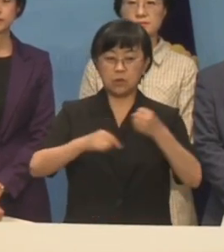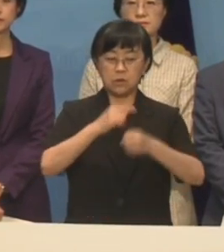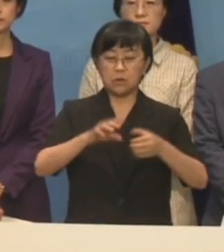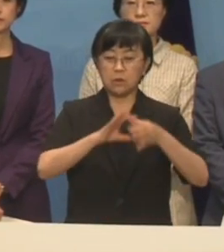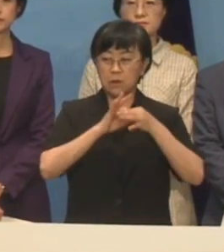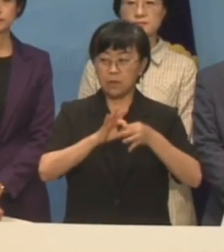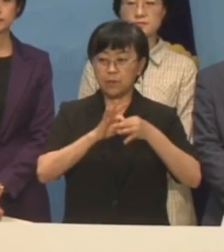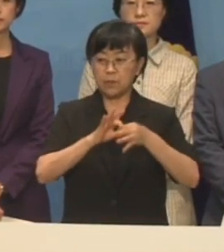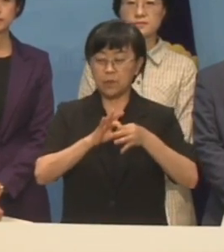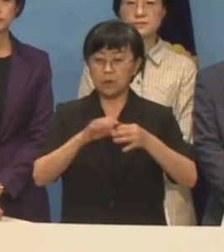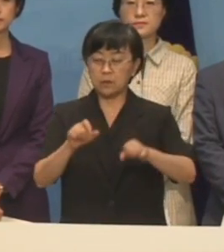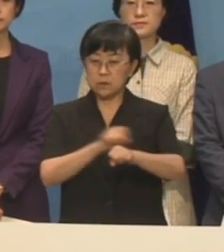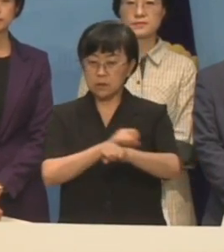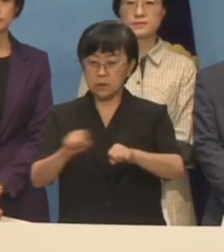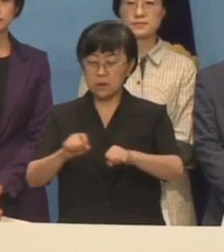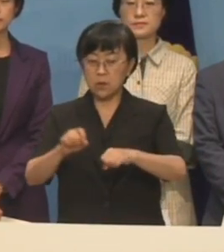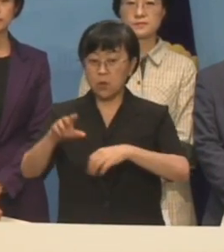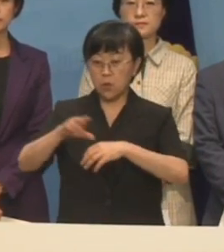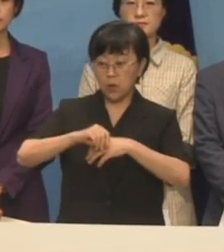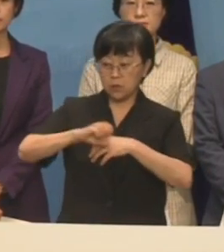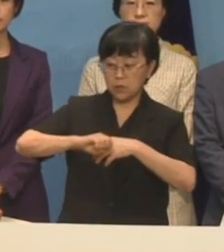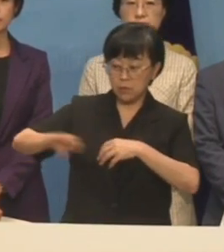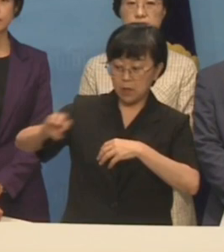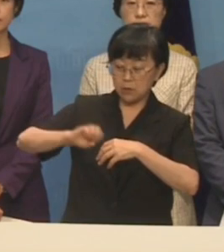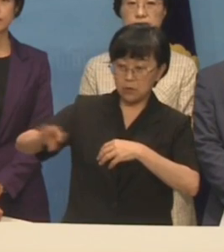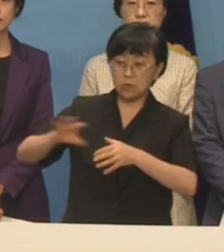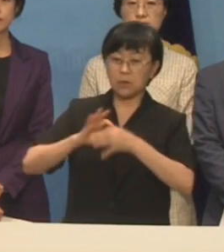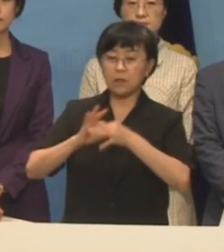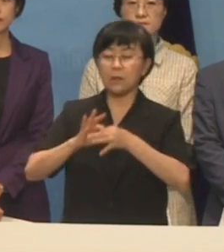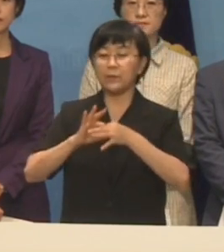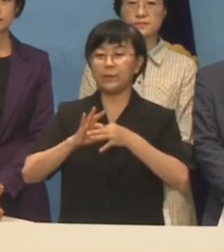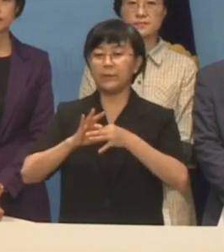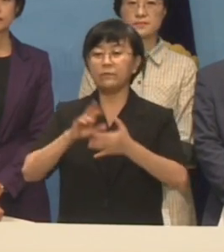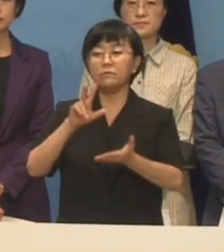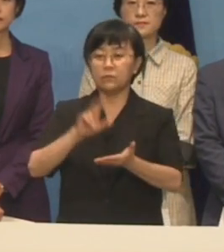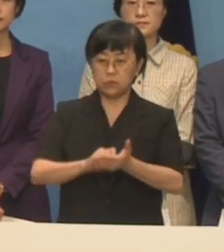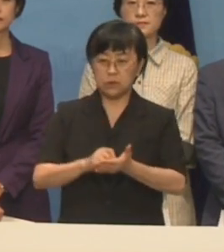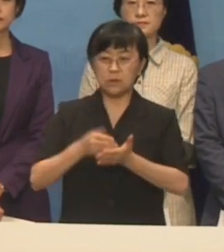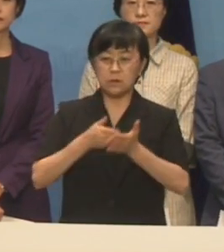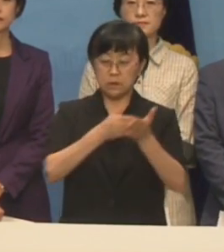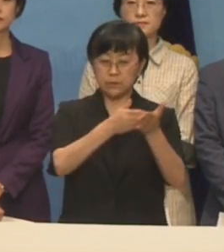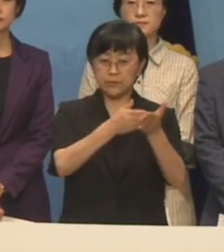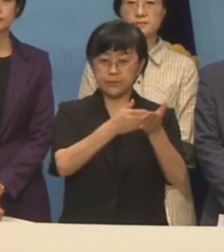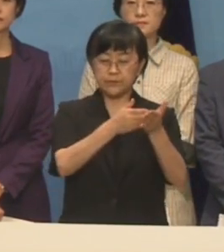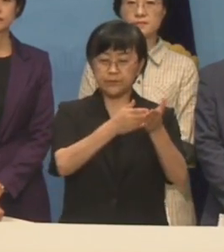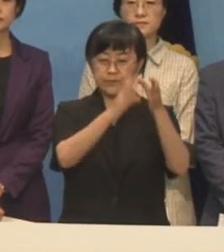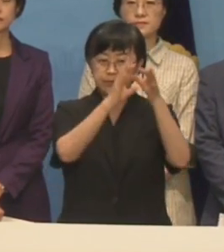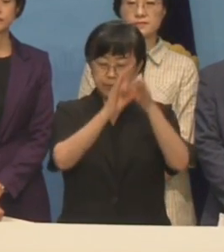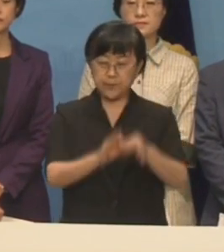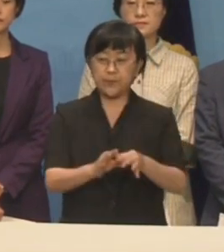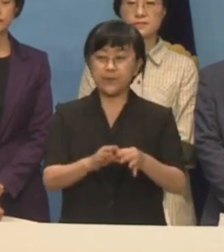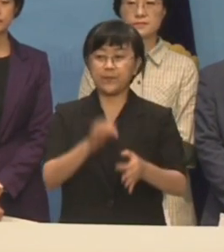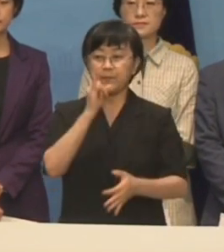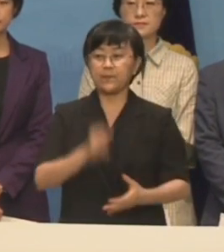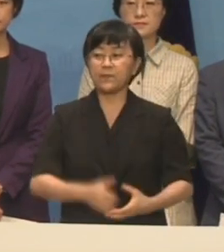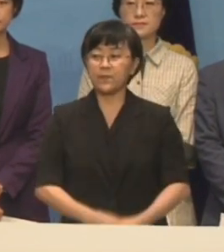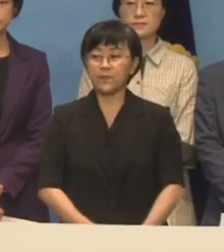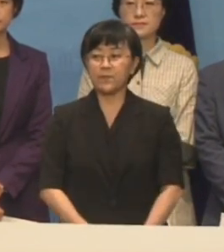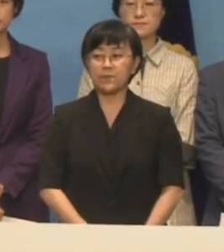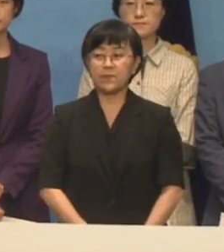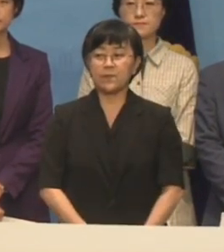원전과 관련된 특히 오염수 방류와 관련된 여러 가지 문제 제기를 계속해 나가고 있습니다.